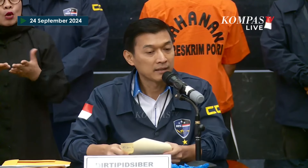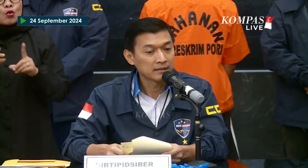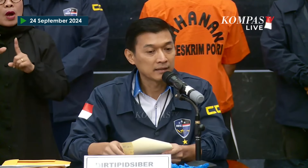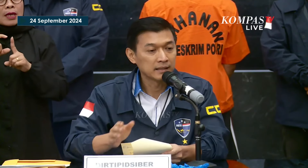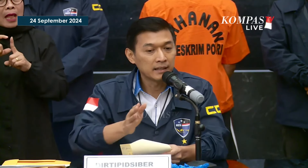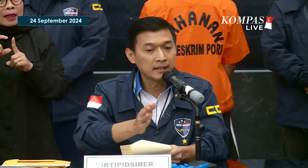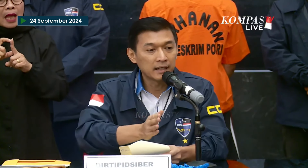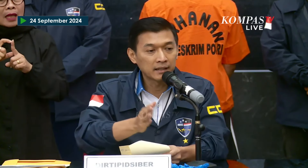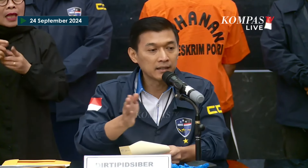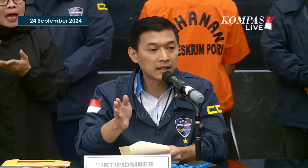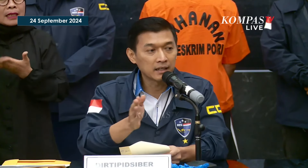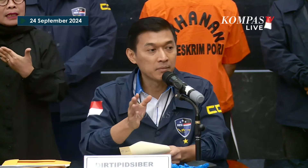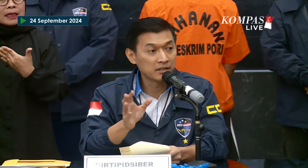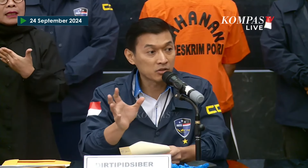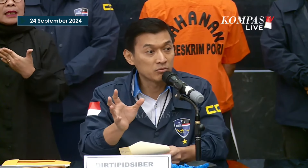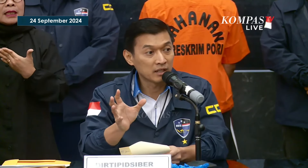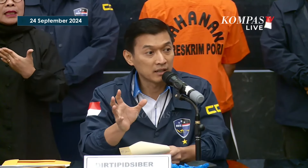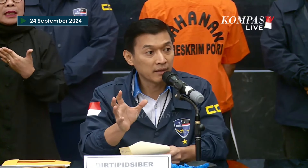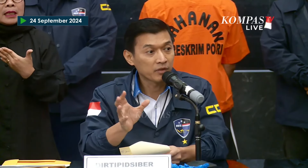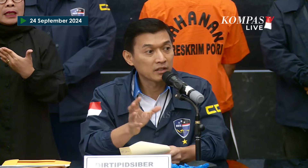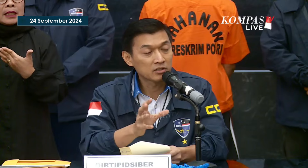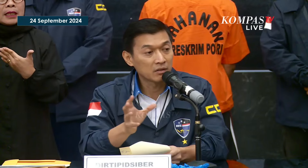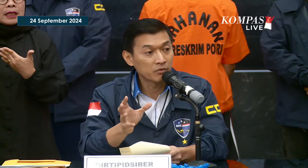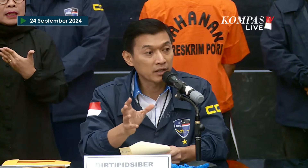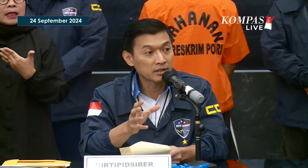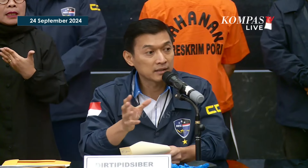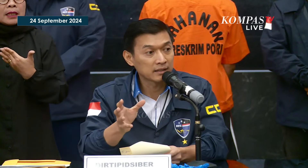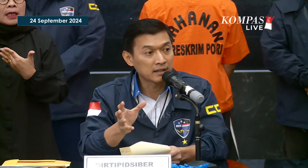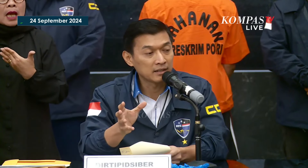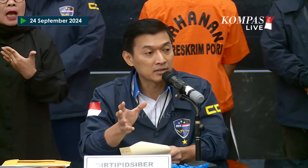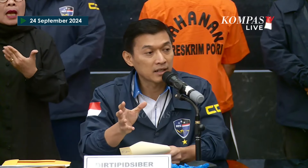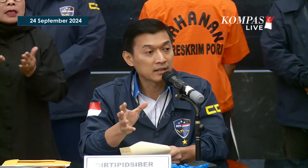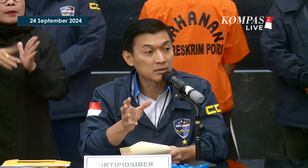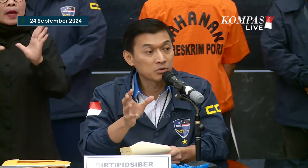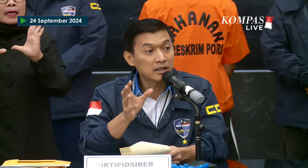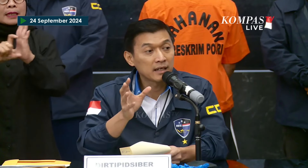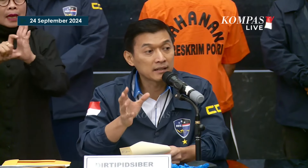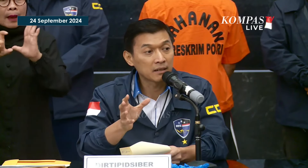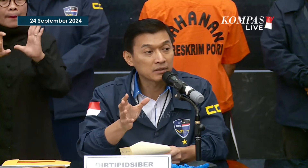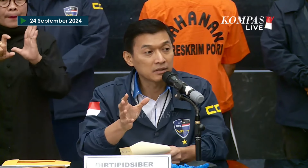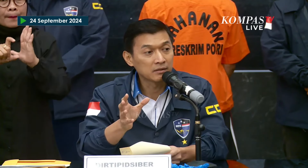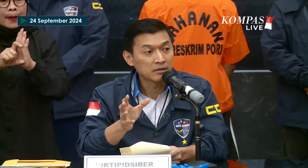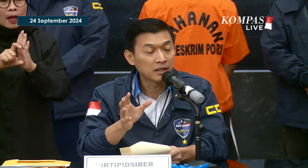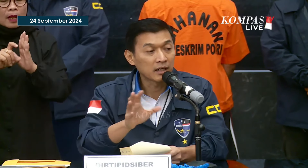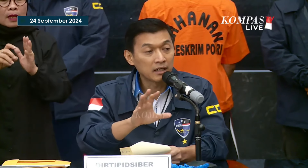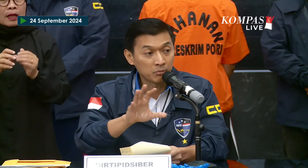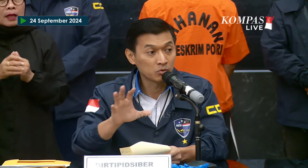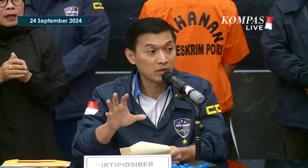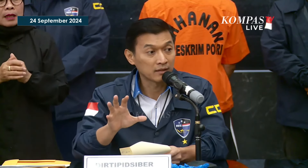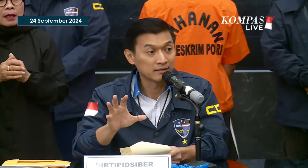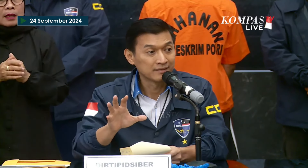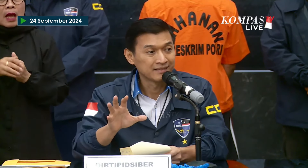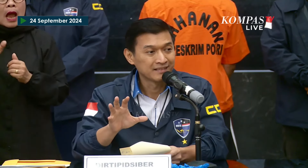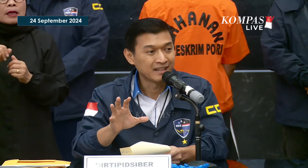apa. Nah, jadi ini data ini karena ini banyak jumlahnya, kita sedang forensik dengan analisa sebetulnya data apa sih? Karena